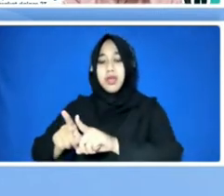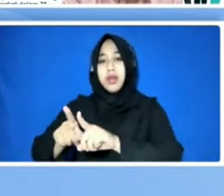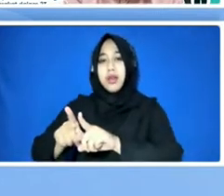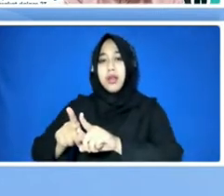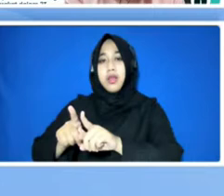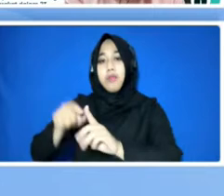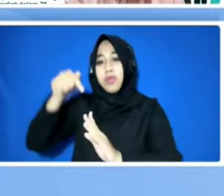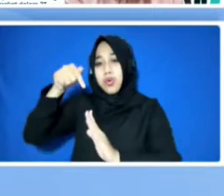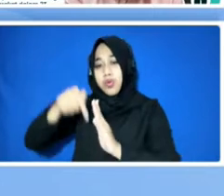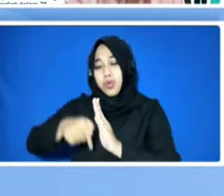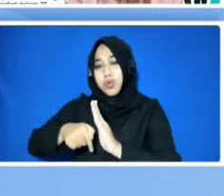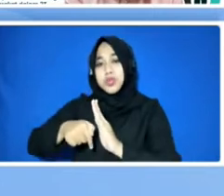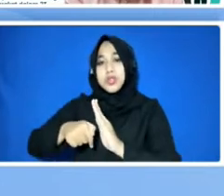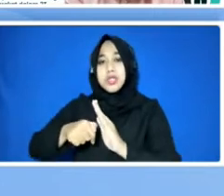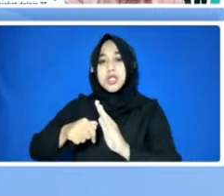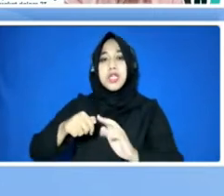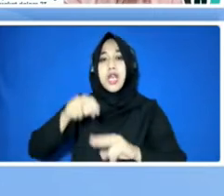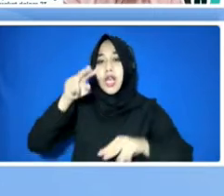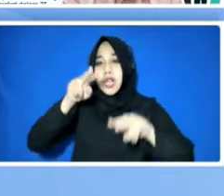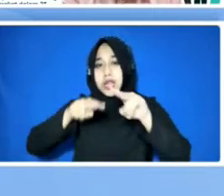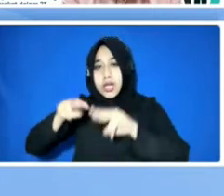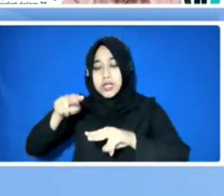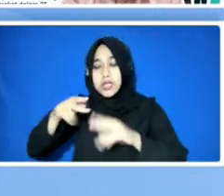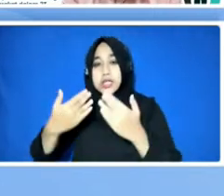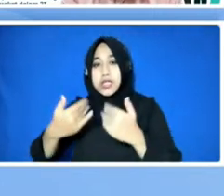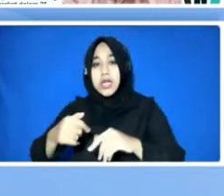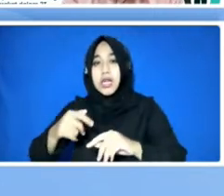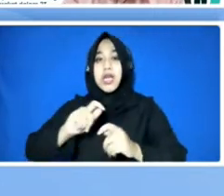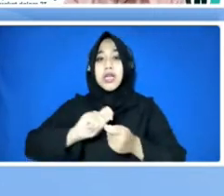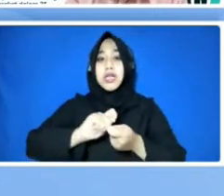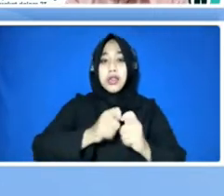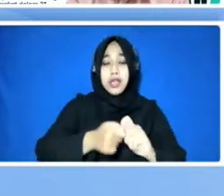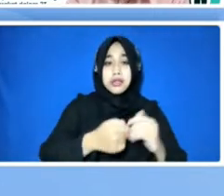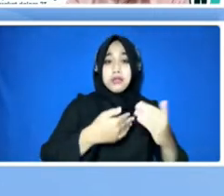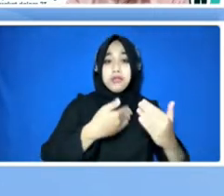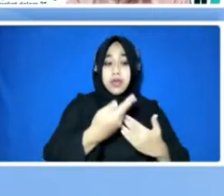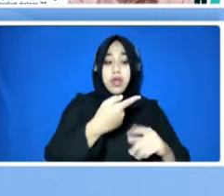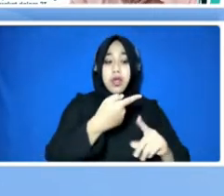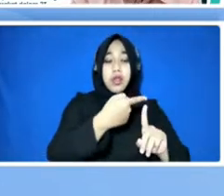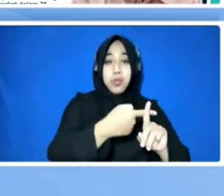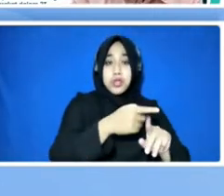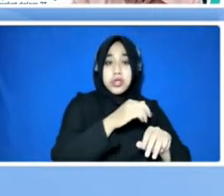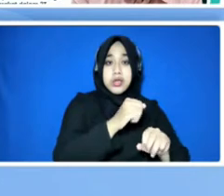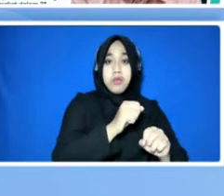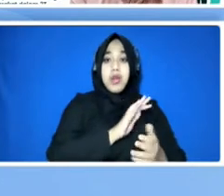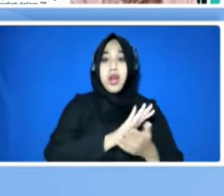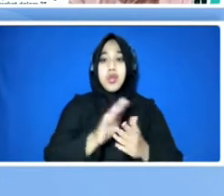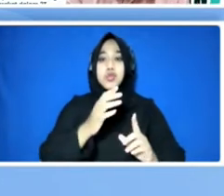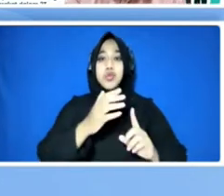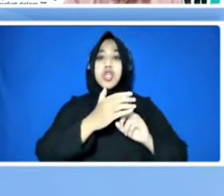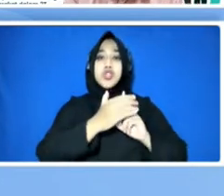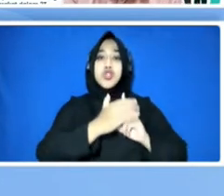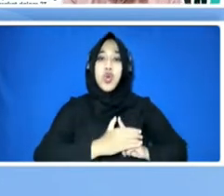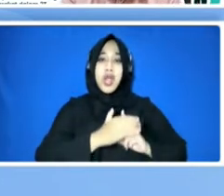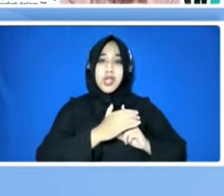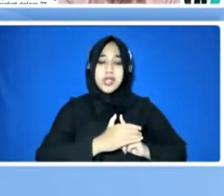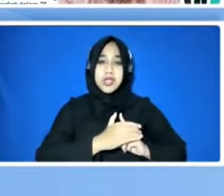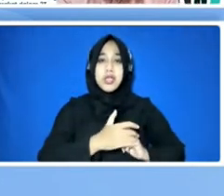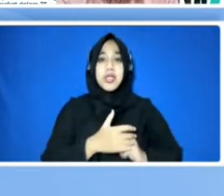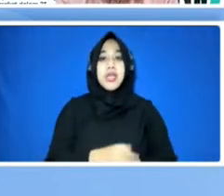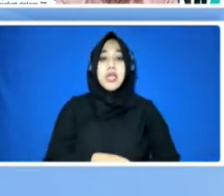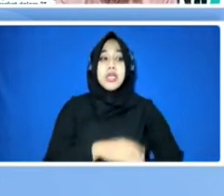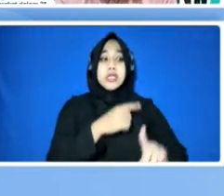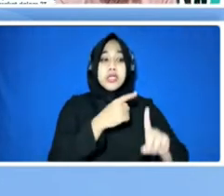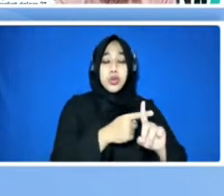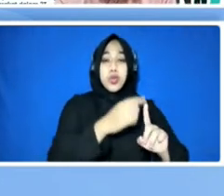menelusuri tracing, kemudian setelah di-trace, tes, setelah tes positif, isolasi. Isolasi dua, isolasi di rumah